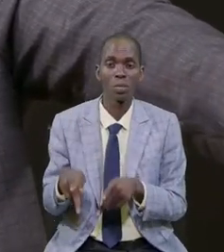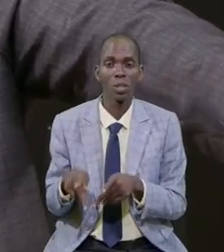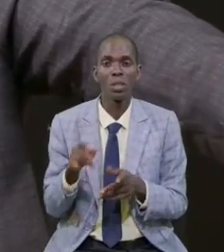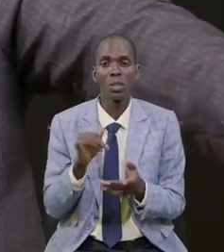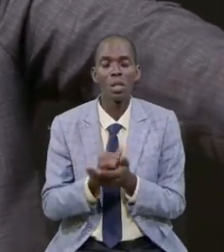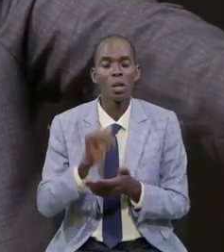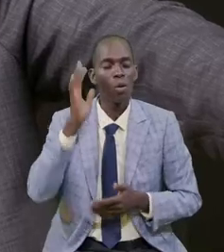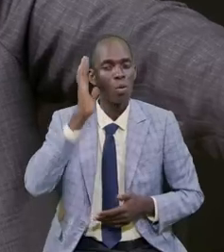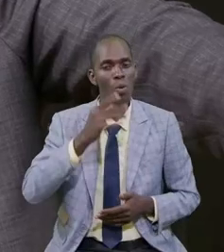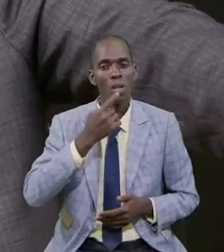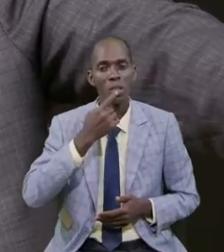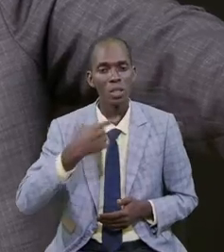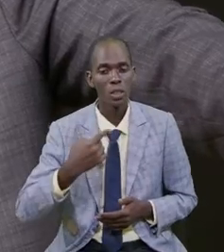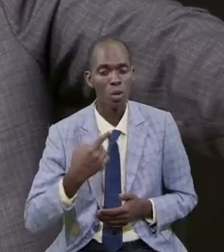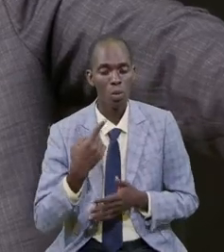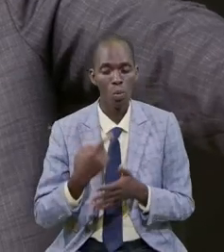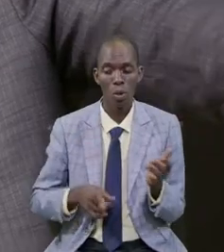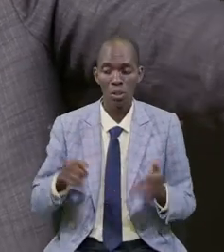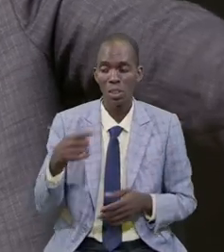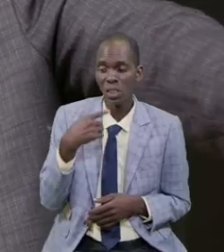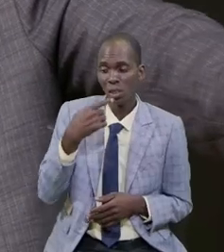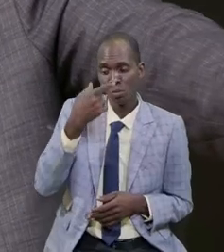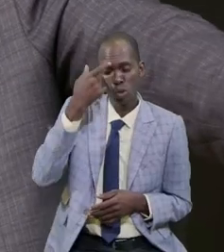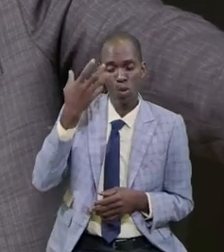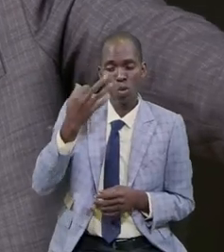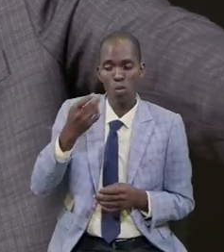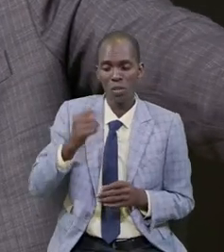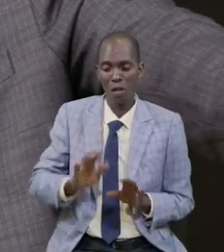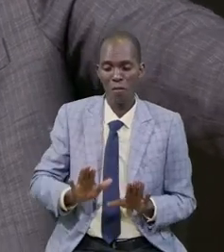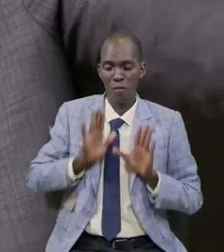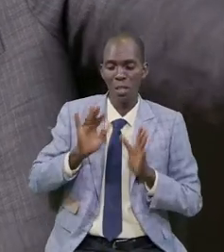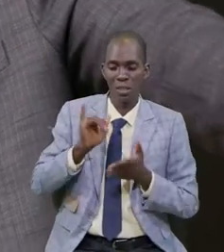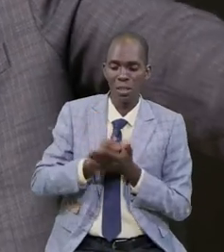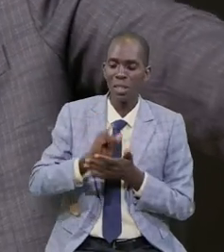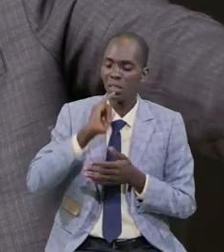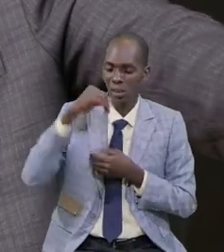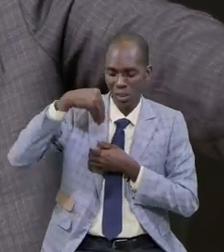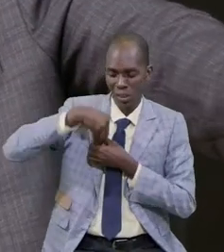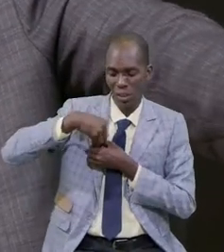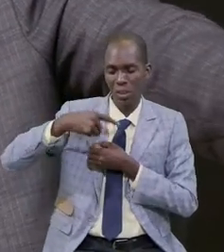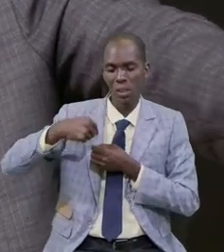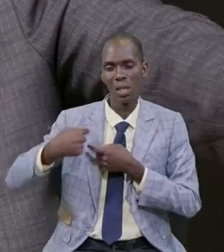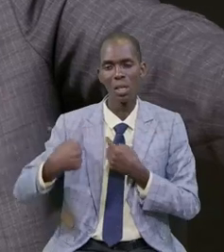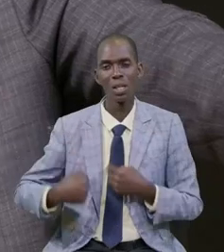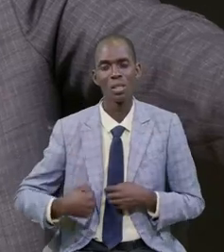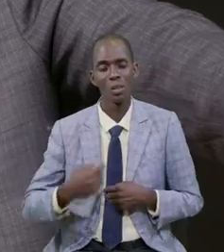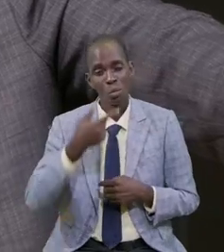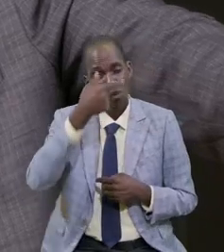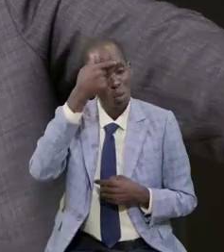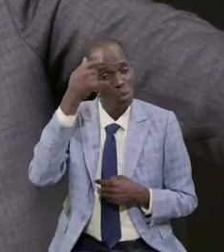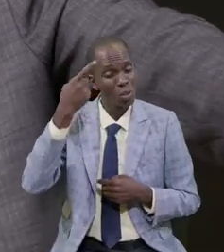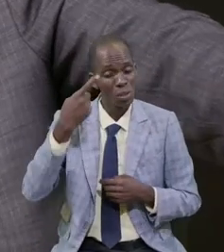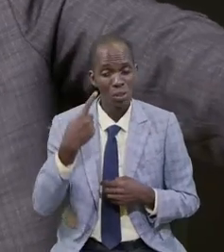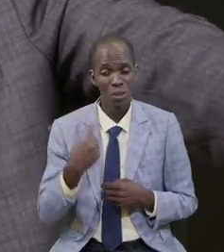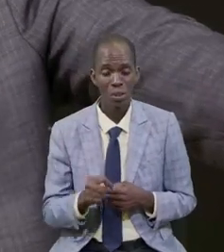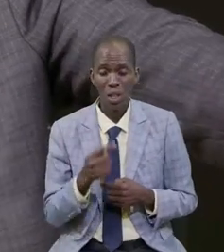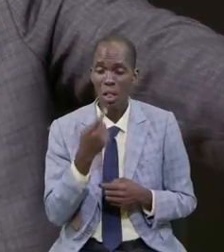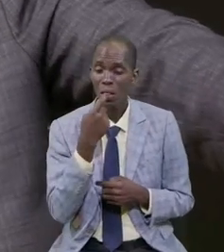va dire à cause de la crainte dans le cœur. La langue ne peut